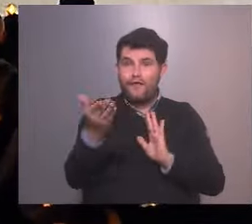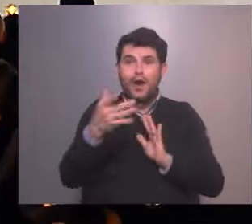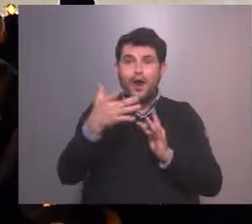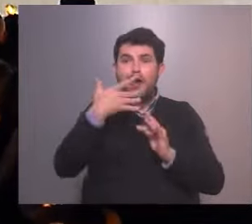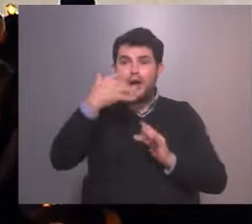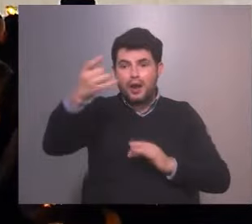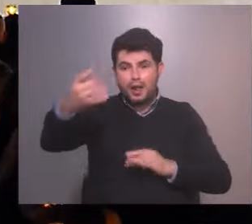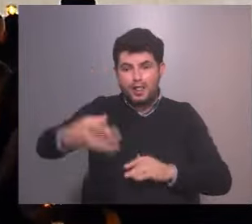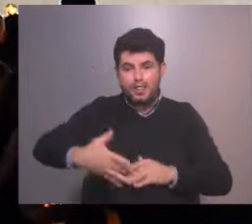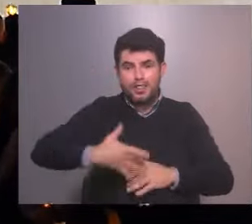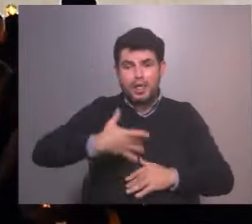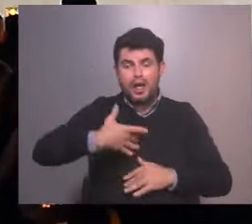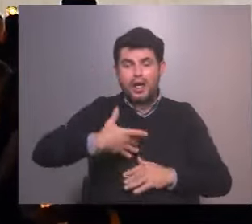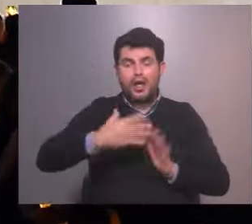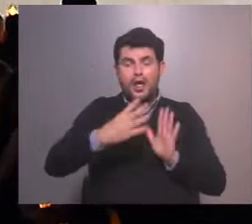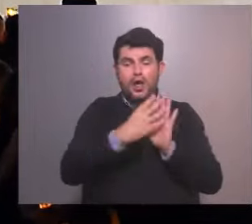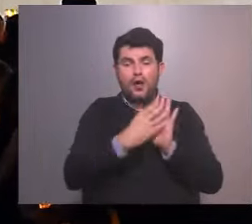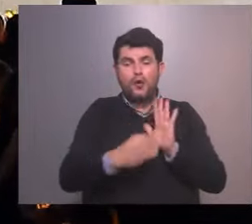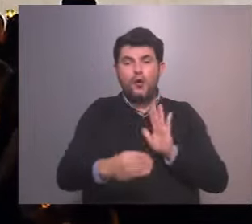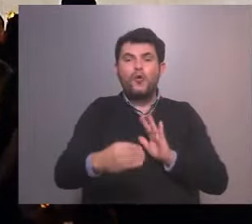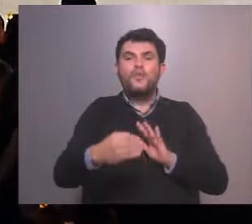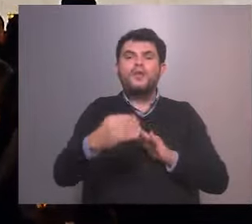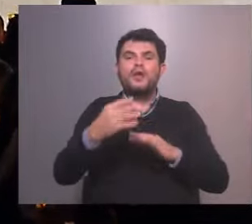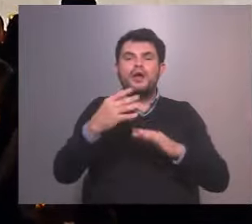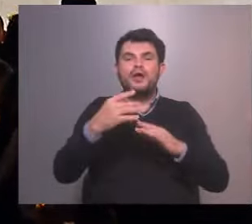saeculorum.